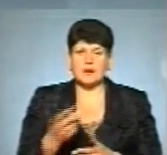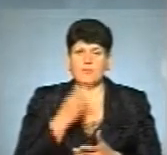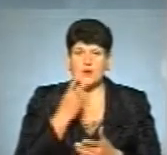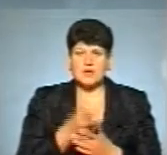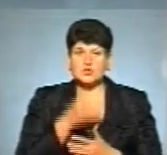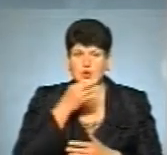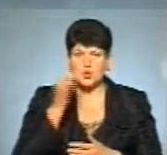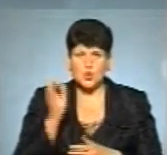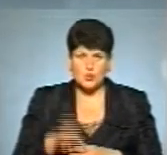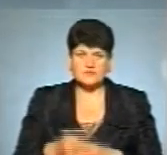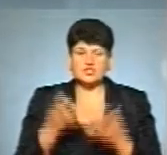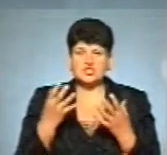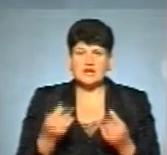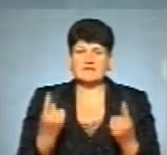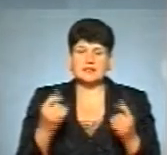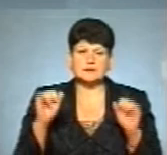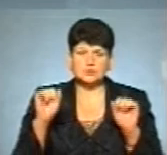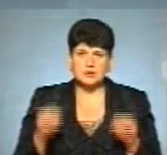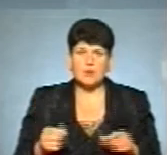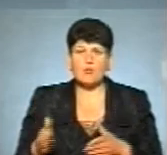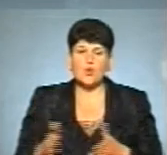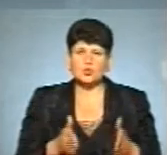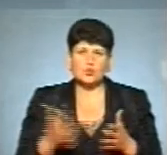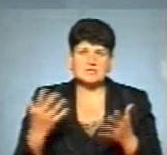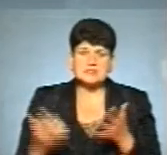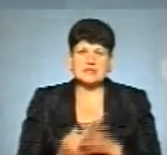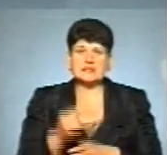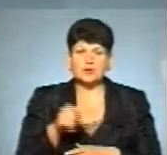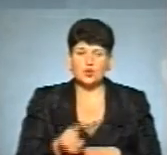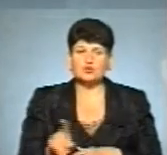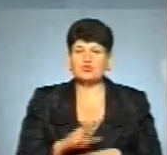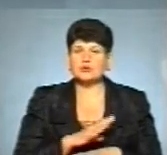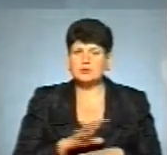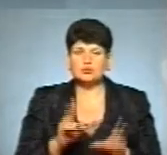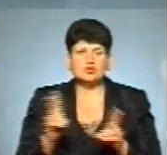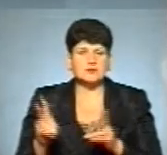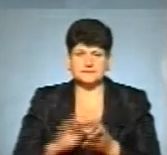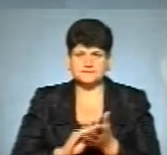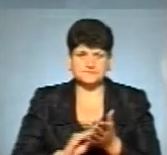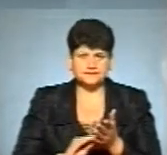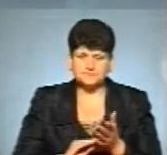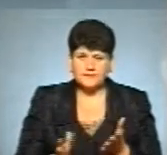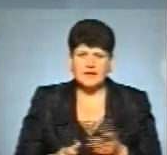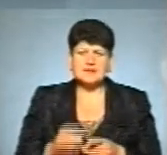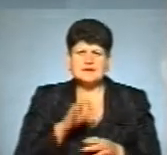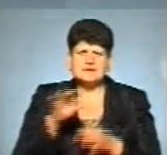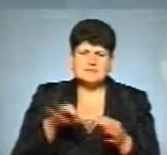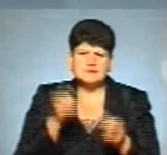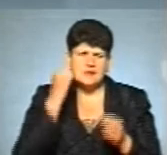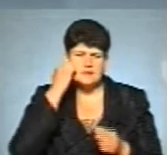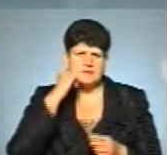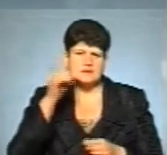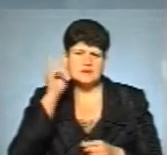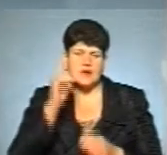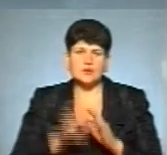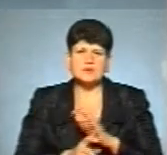досвід, ще велика ймовірність по дорозі знайти того, чого не було ніде згадано. Тобто залишки старих костелів, про які теж